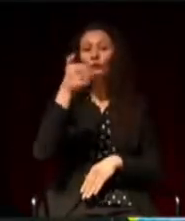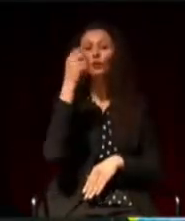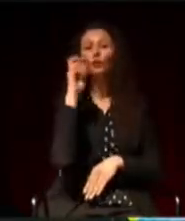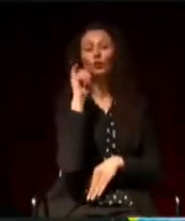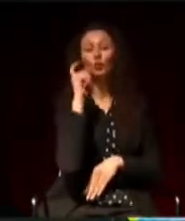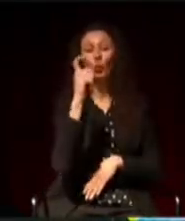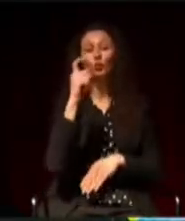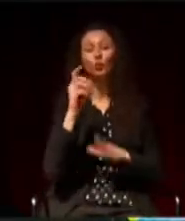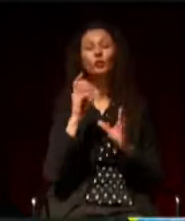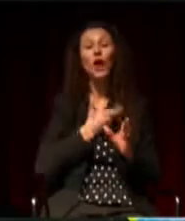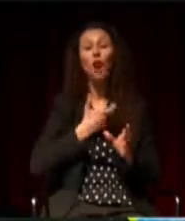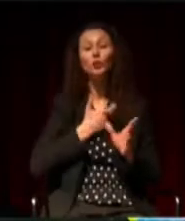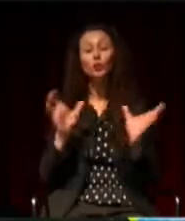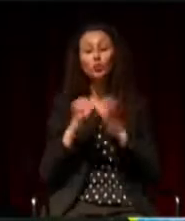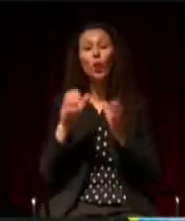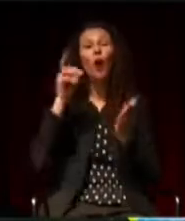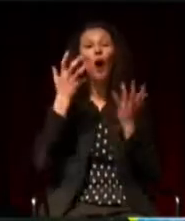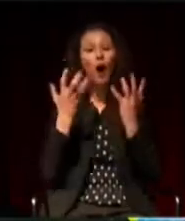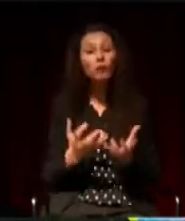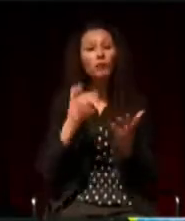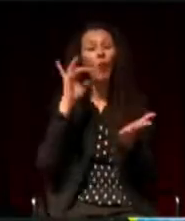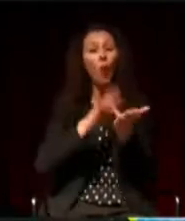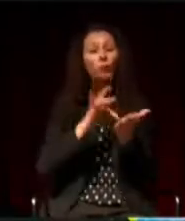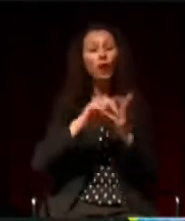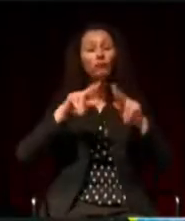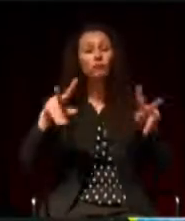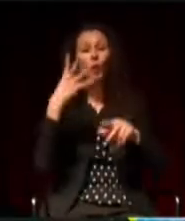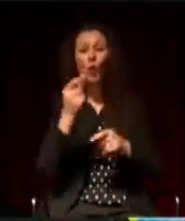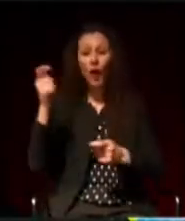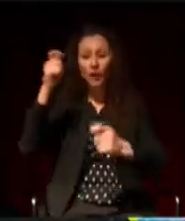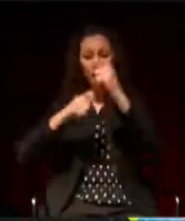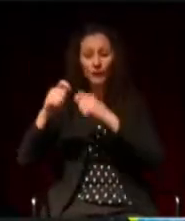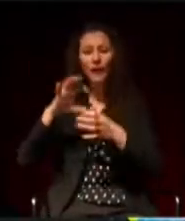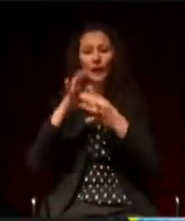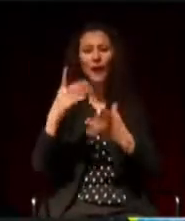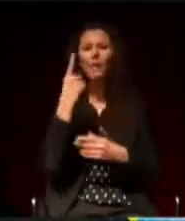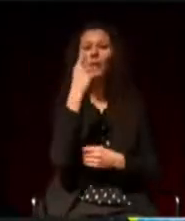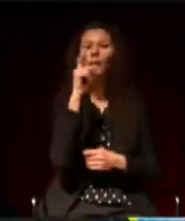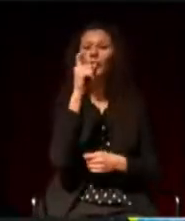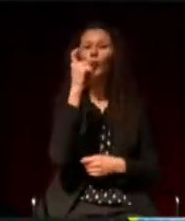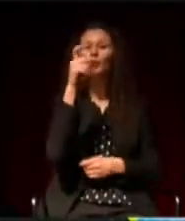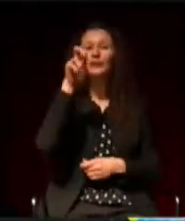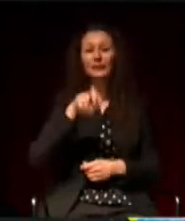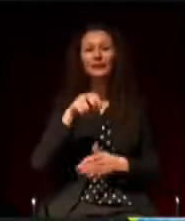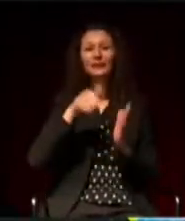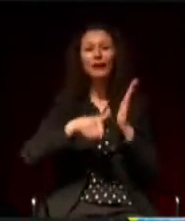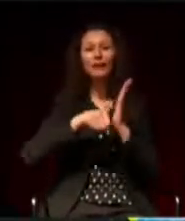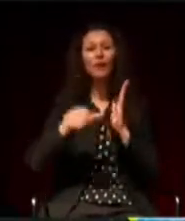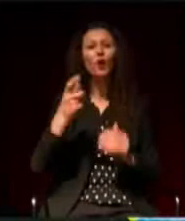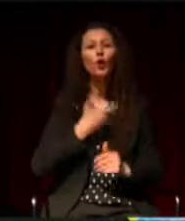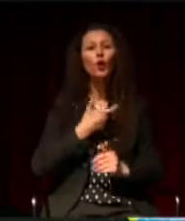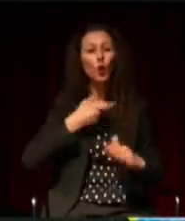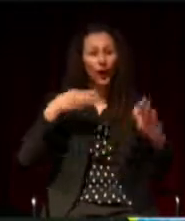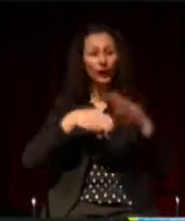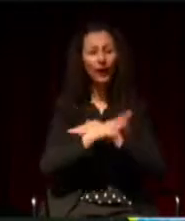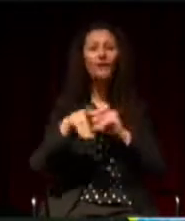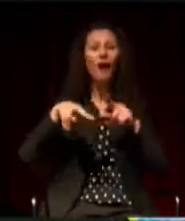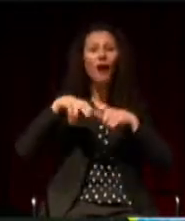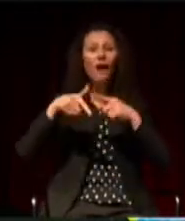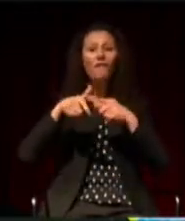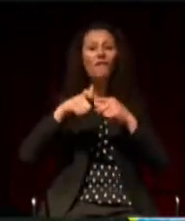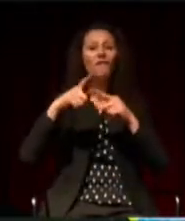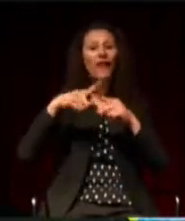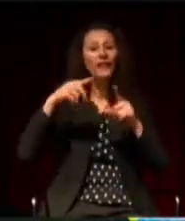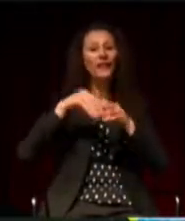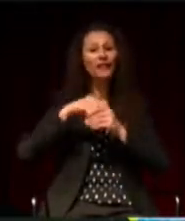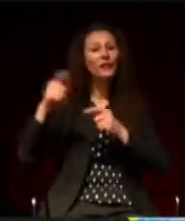7269 sayılı kanun kapsamında ağır ve orta hasarlı olarak tespit edilen yapılar ile 1.1.1998 tarihinde yürürlüğe giren afet